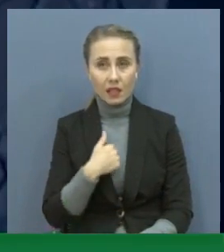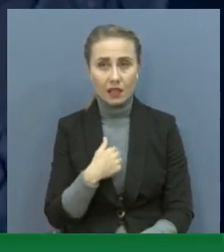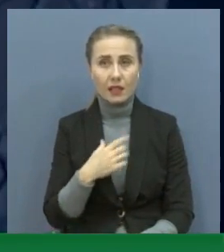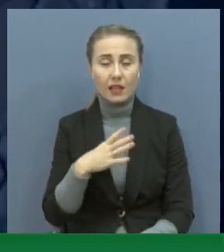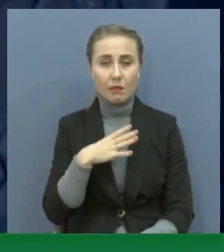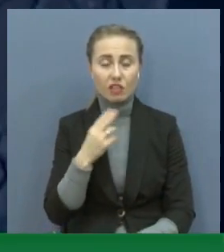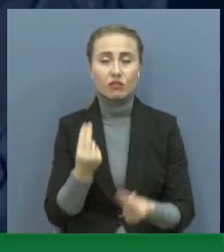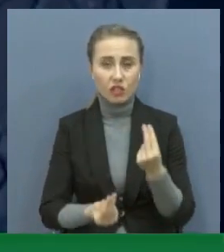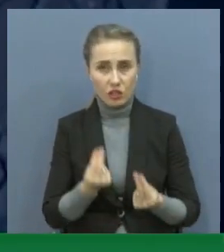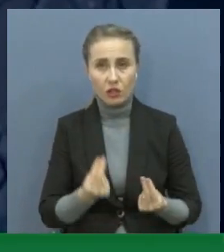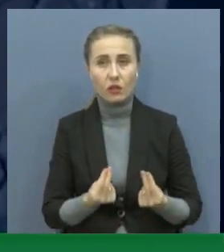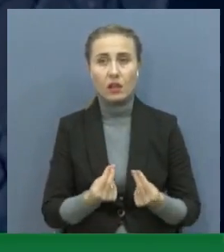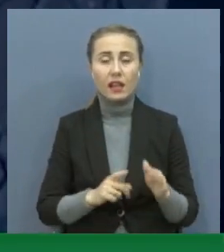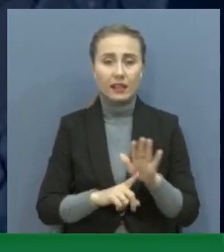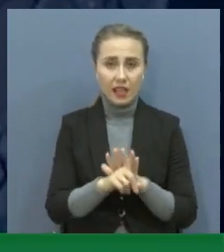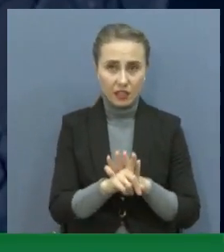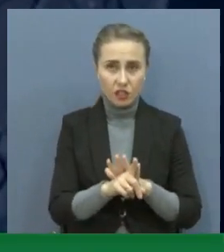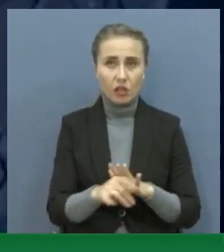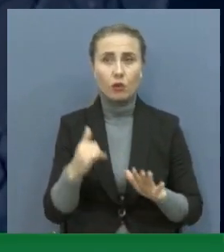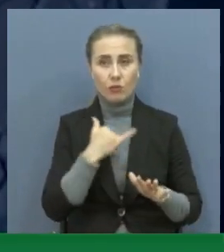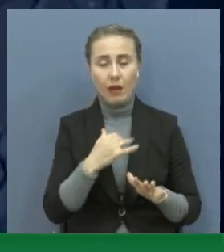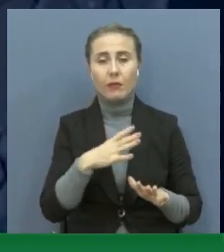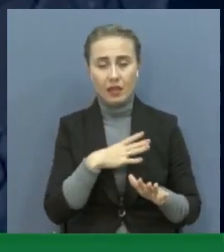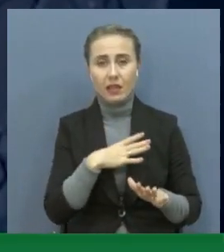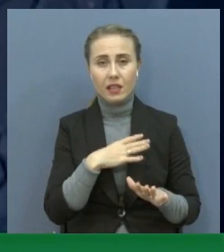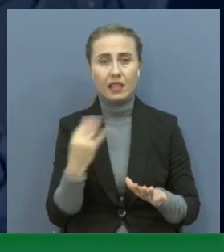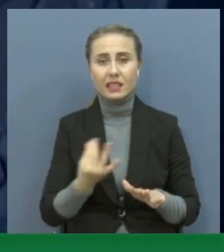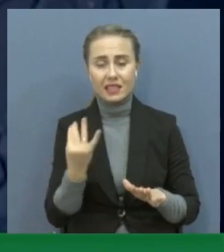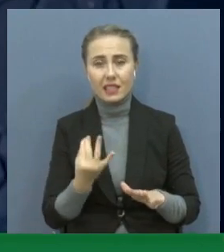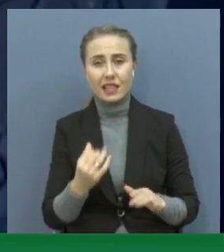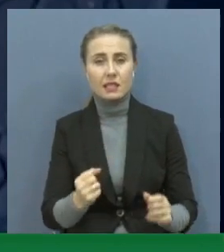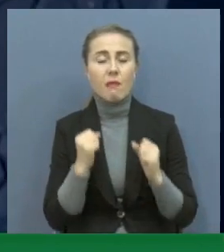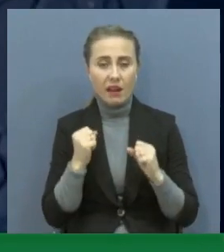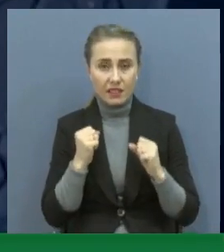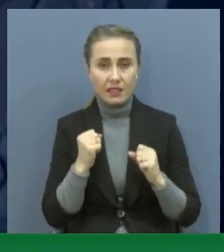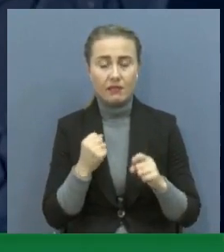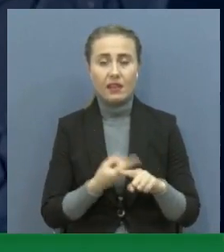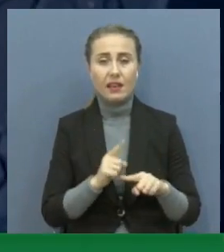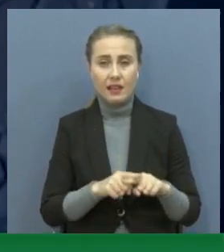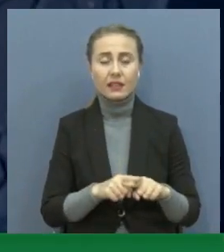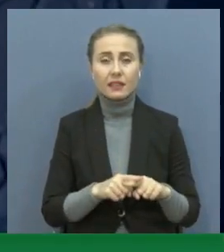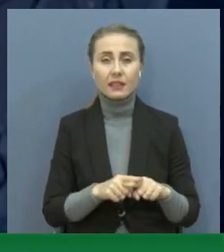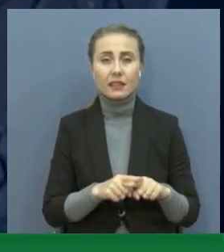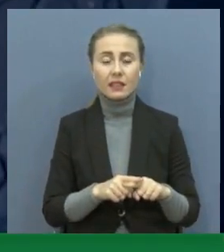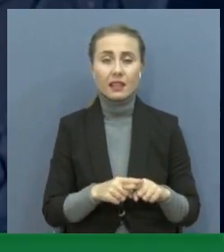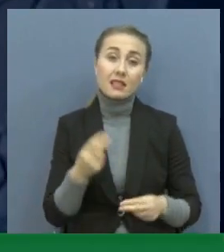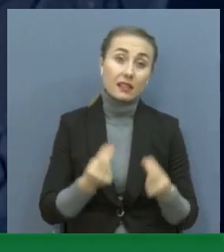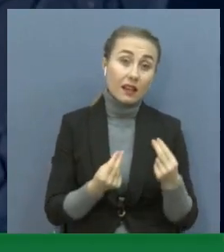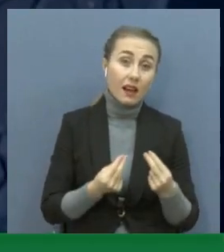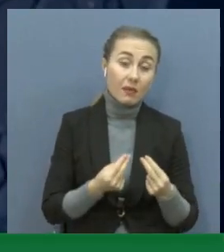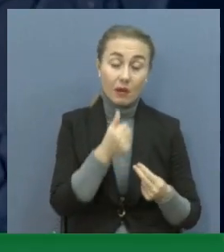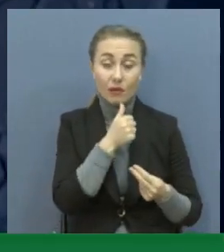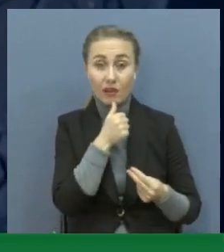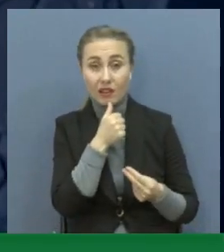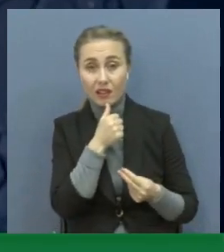бывший игрок. Вначале такой у меня был интерес – спортивный, так сыграет, нет.